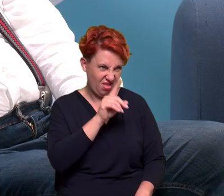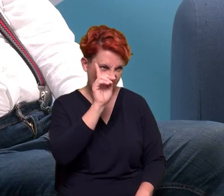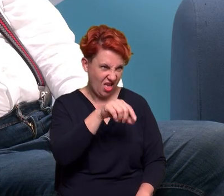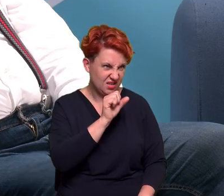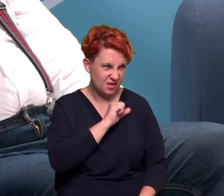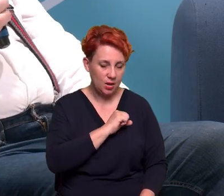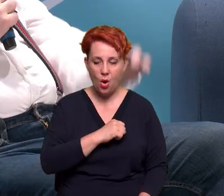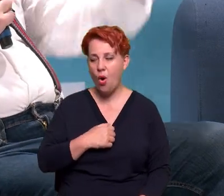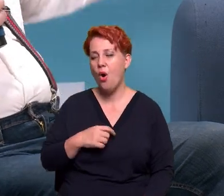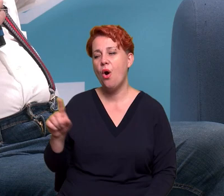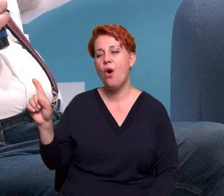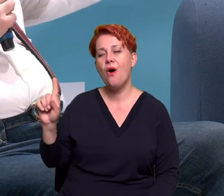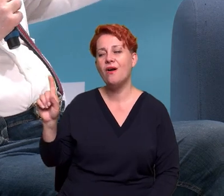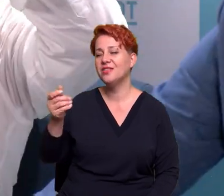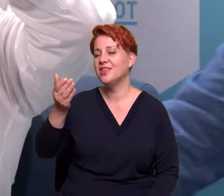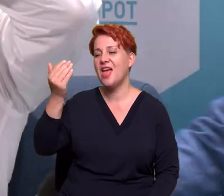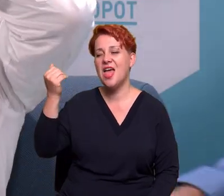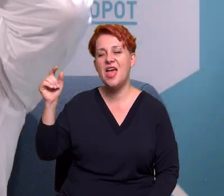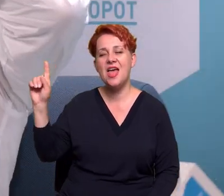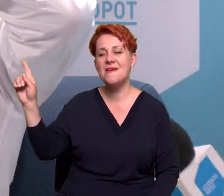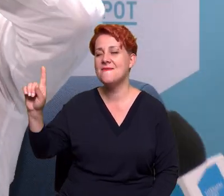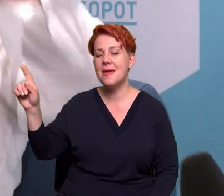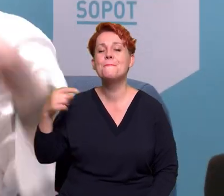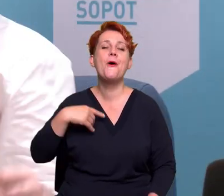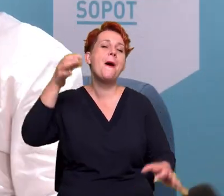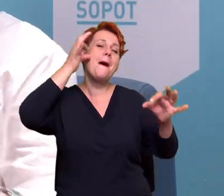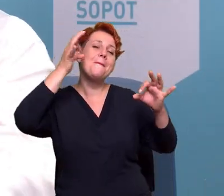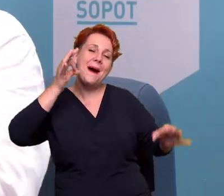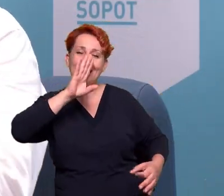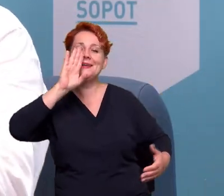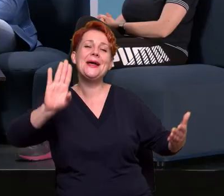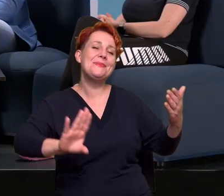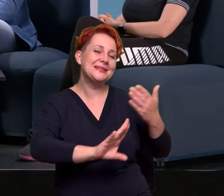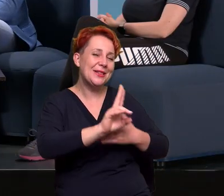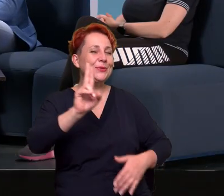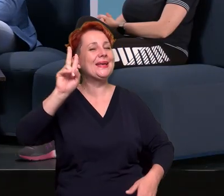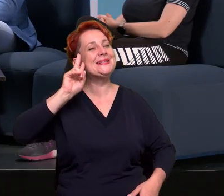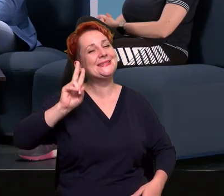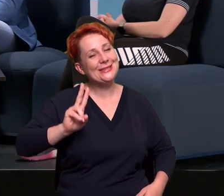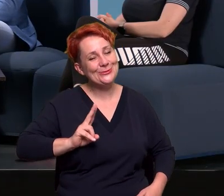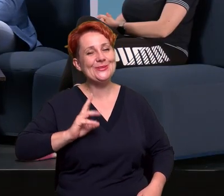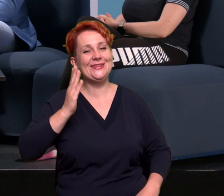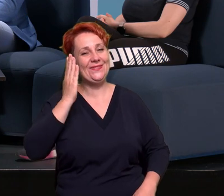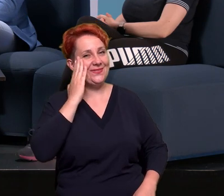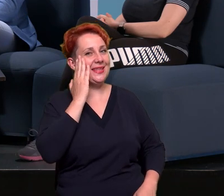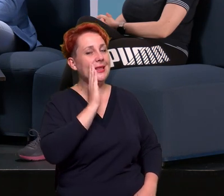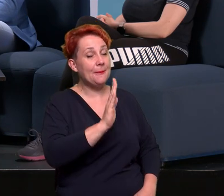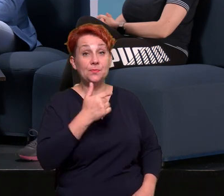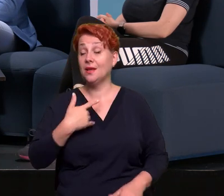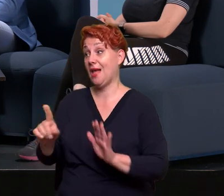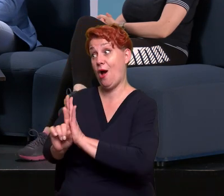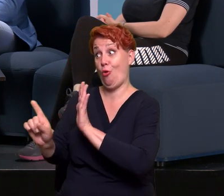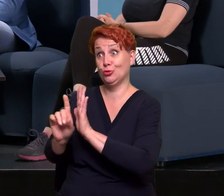Oj, nie wiem. No tak, to po pani reprezentuje tę instytucję, więc wiem, ale generalnie ja